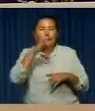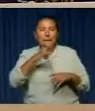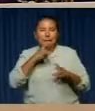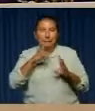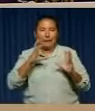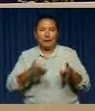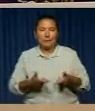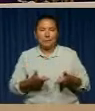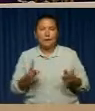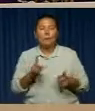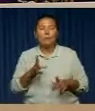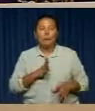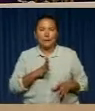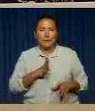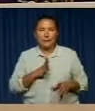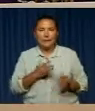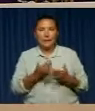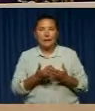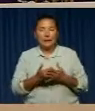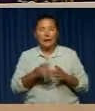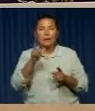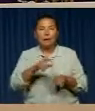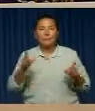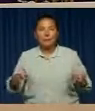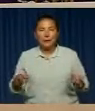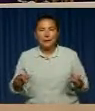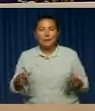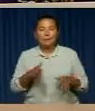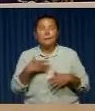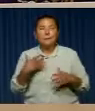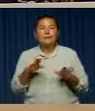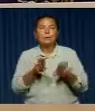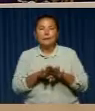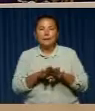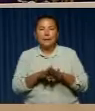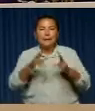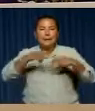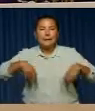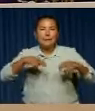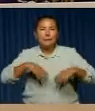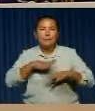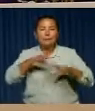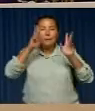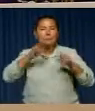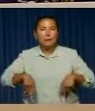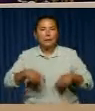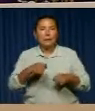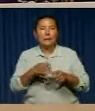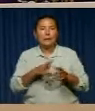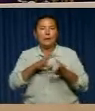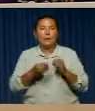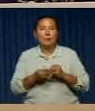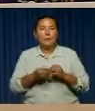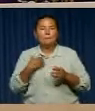әлемге не болатын едік, атағымыз шығар еді. Біз сондықтан бұндай тексерілмеген, білмеген нәрсені жасамаған дұрыс.